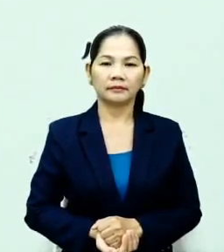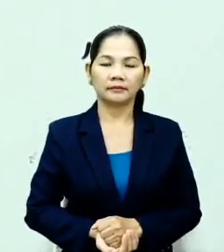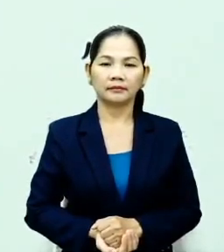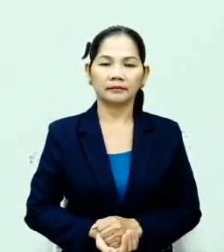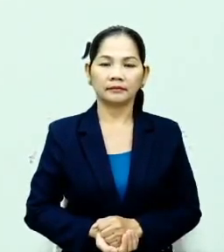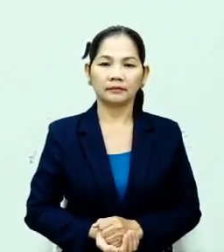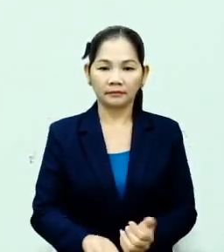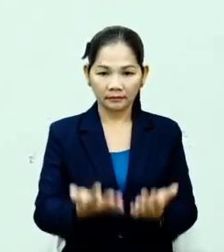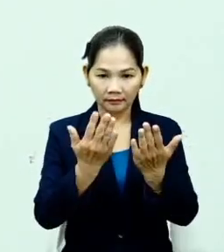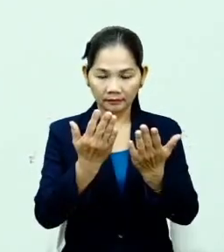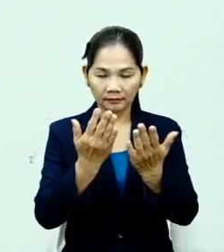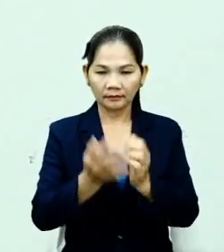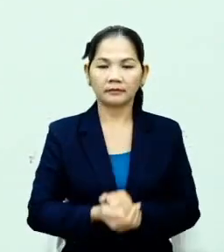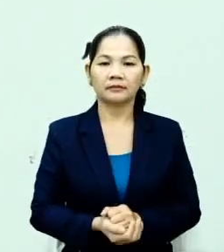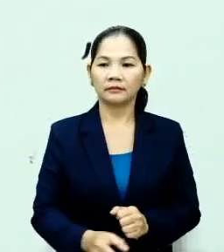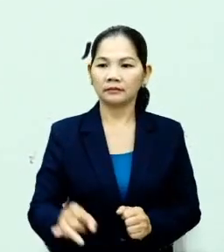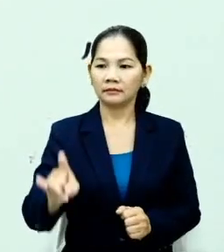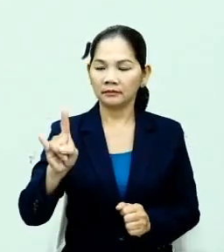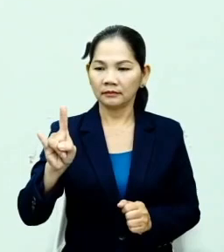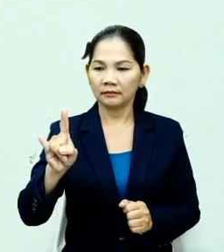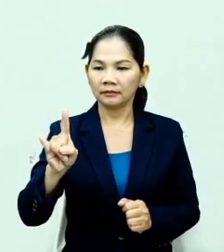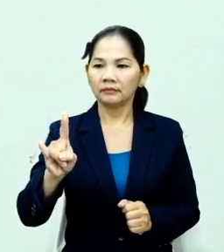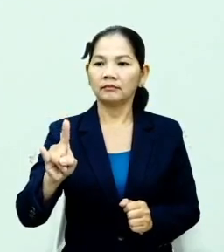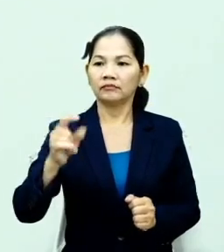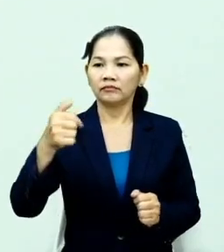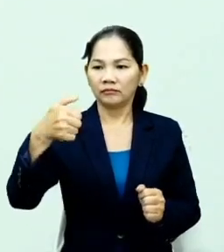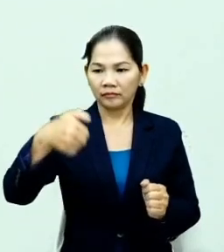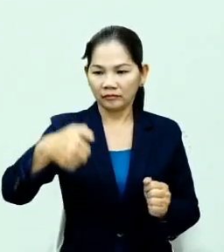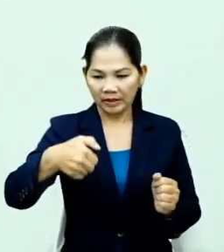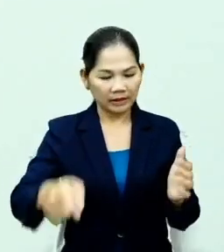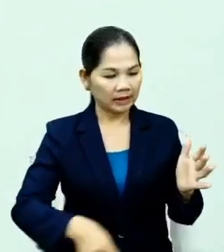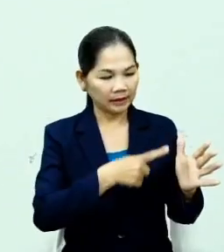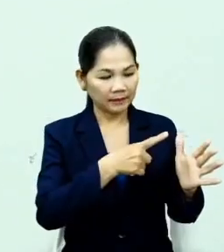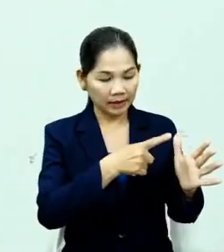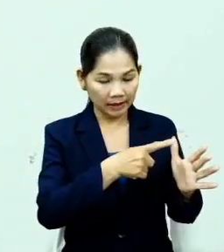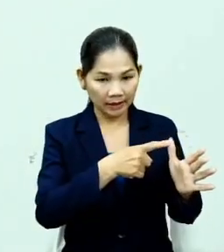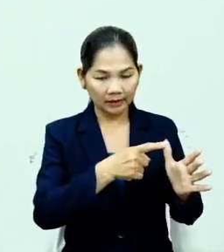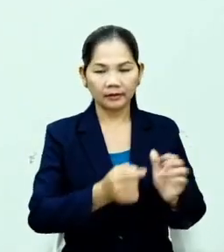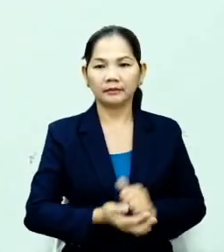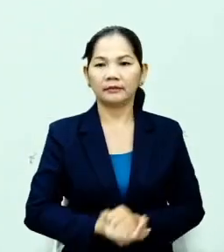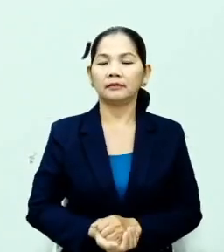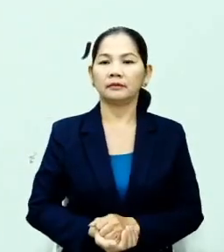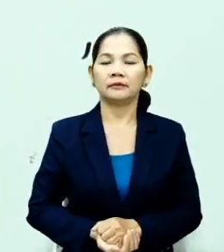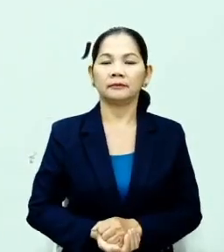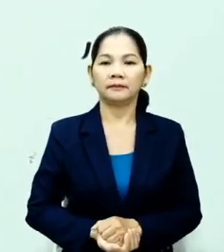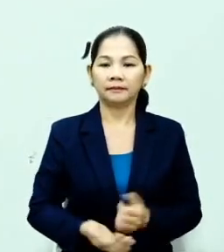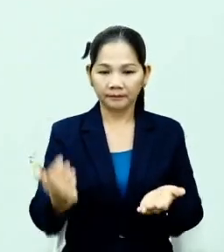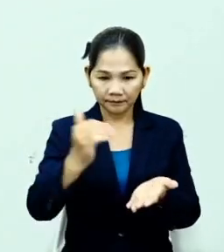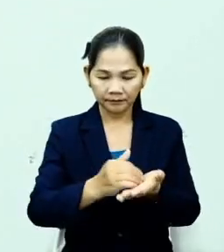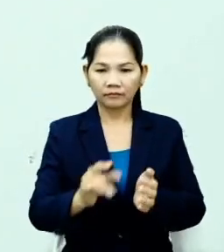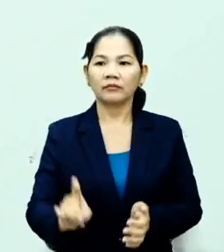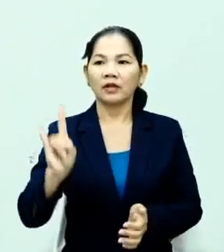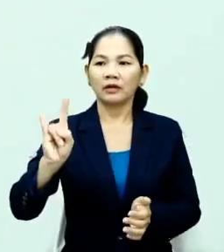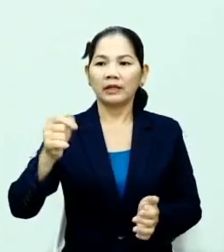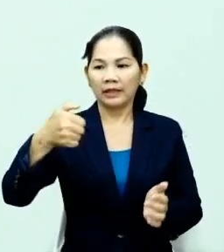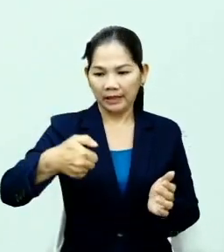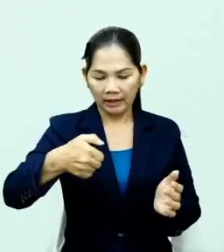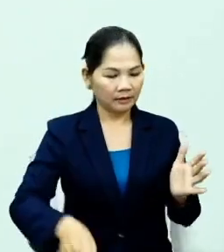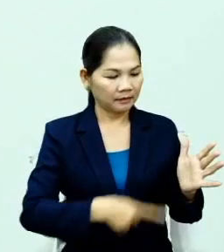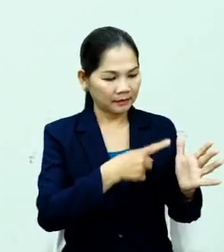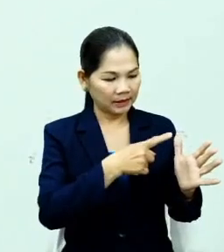cha con tiếng toán mình nô ý mình nia cha mà đăng tiết mình nô